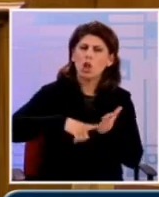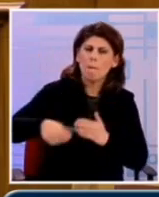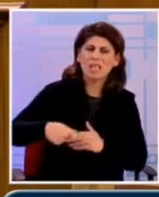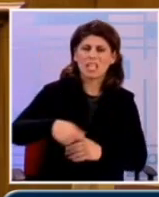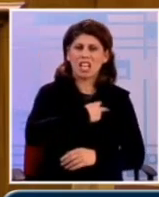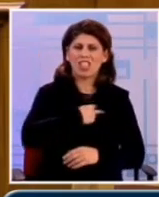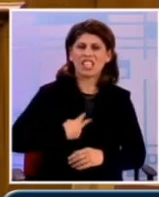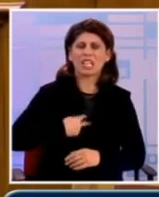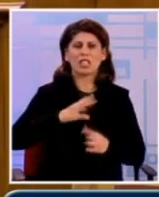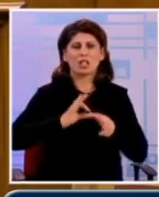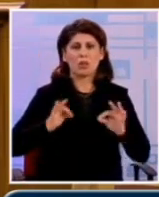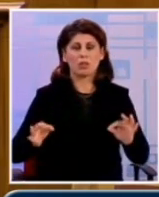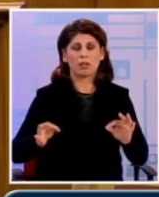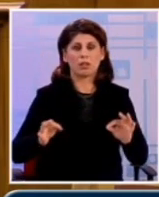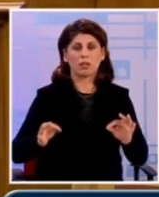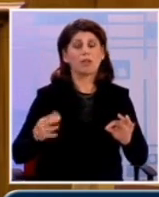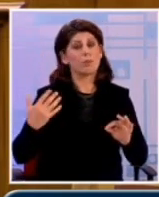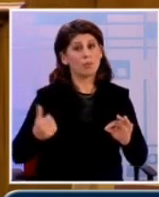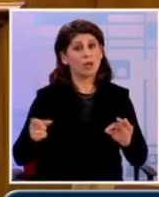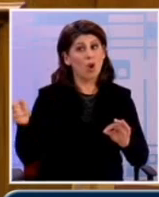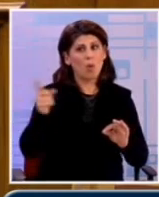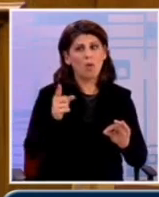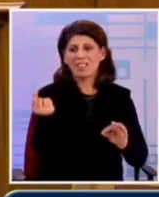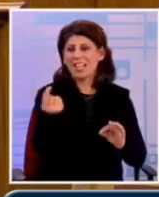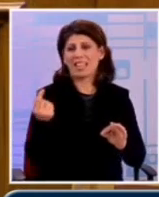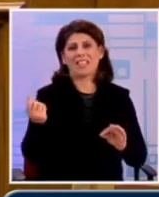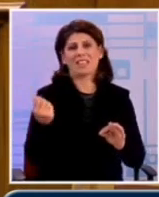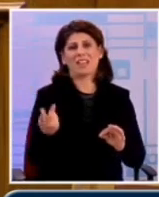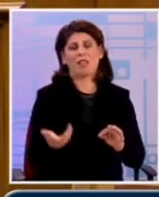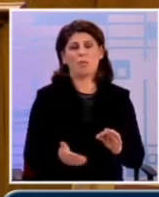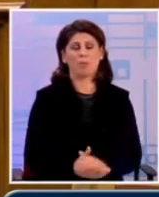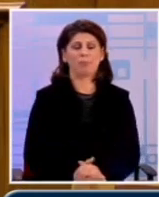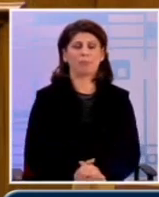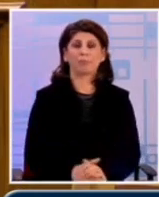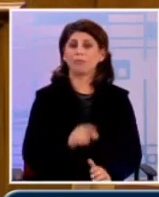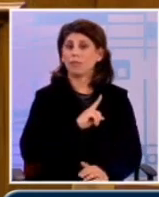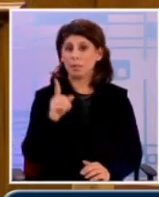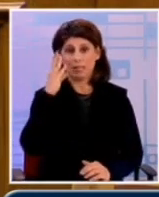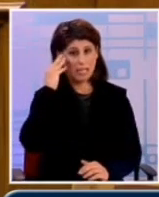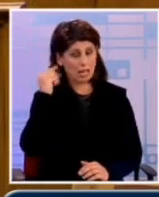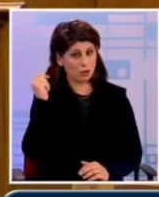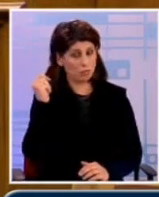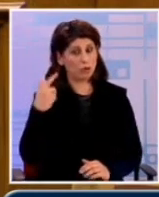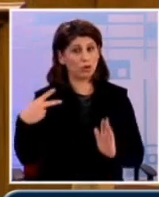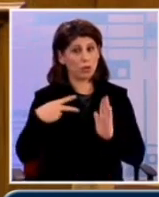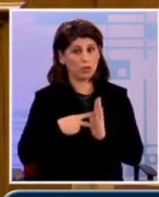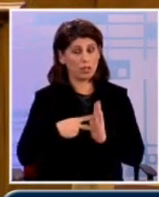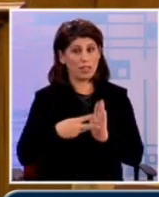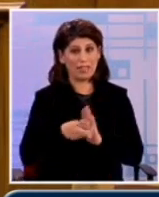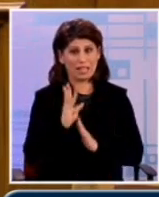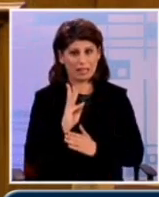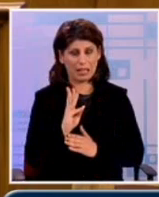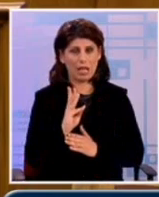καθηγητές, ιστορικοί, οι οποίοι αποτελούν μία μειοψηφία. Να μην ξεχάσουμε επίσης ότι το